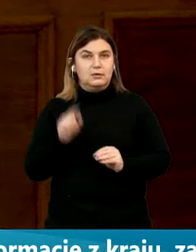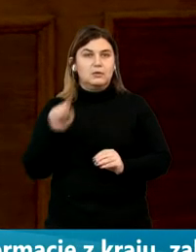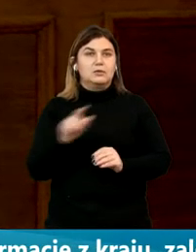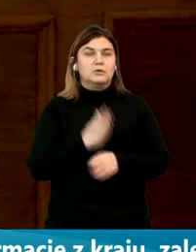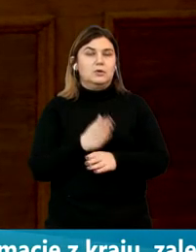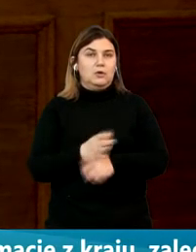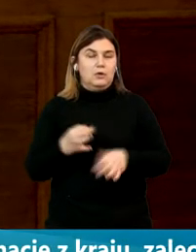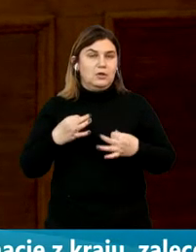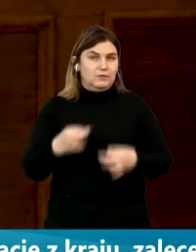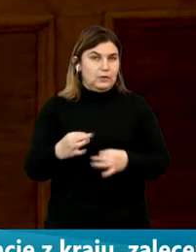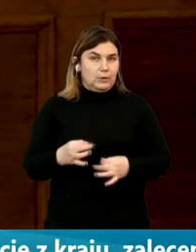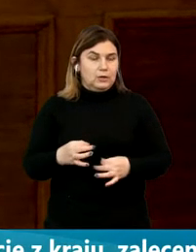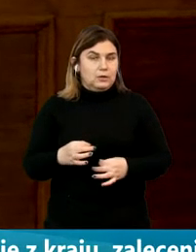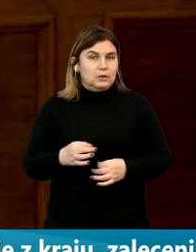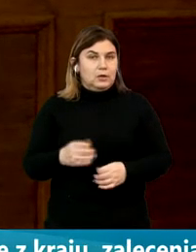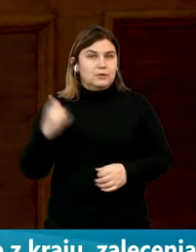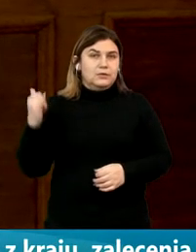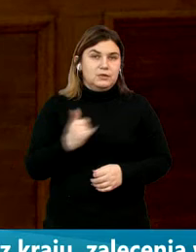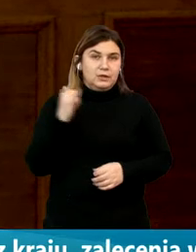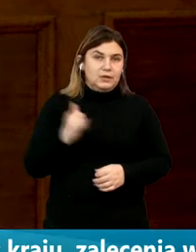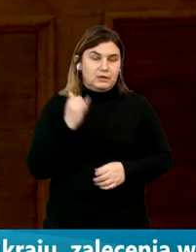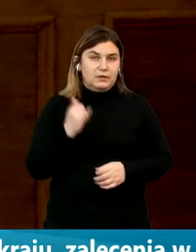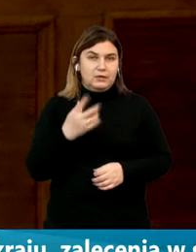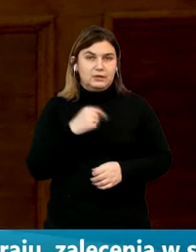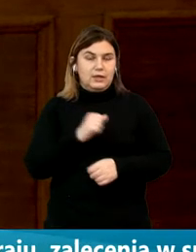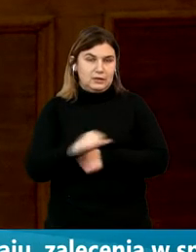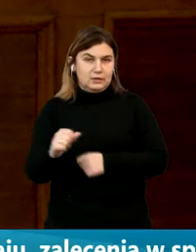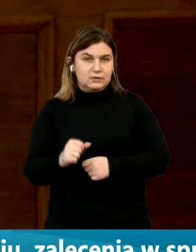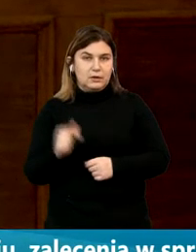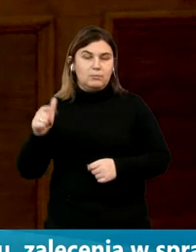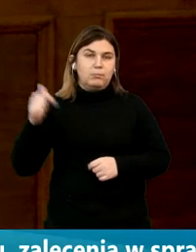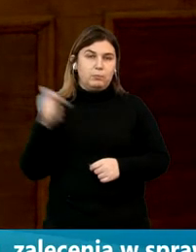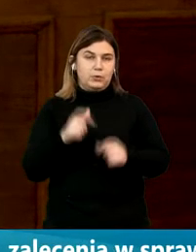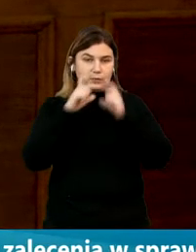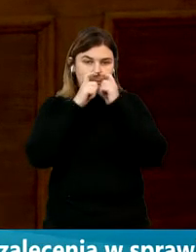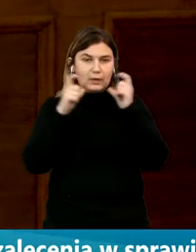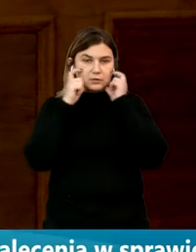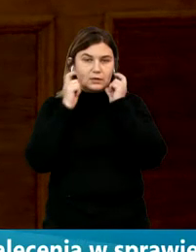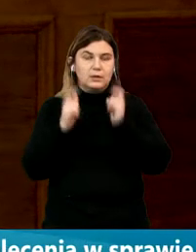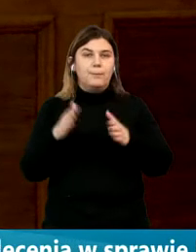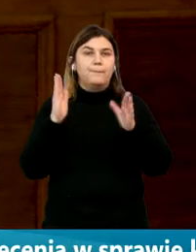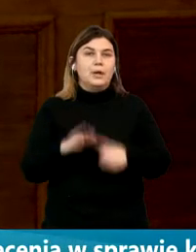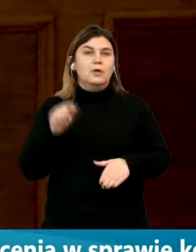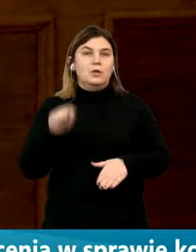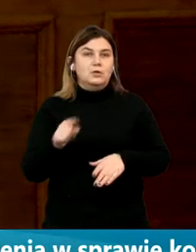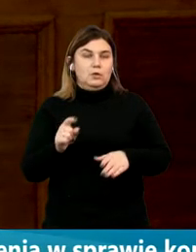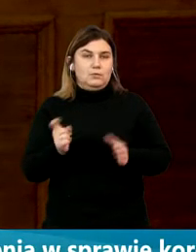samochodzie. Natomiast zwykle pewnie tak nie jest. Dlatego powinni być w maseczkach i będziemy to